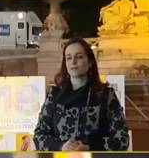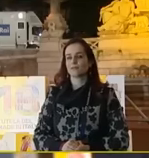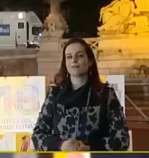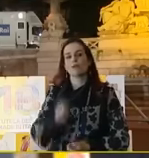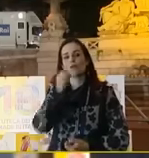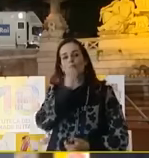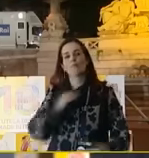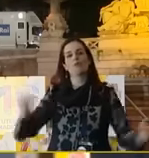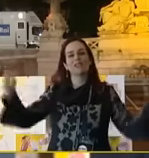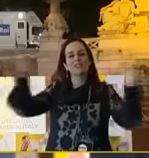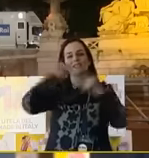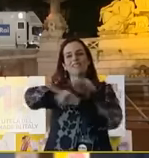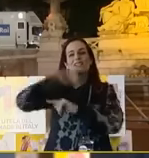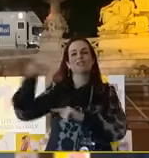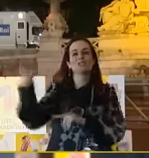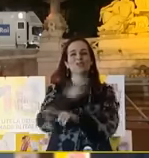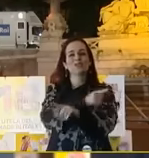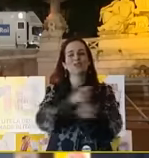Buonasera a tutti e grazie.